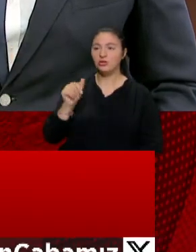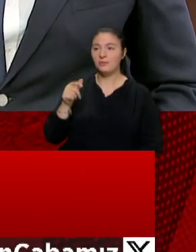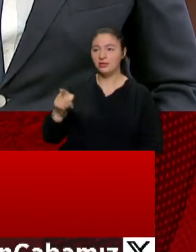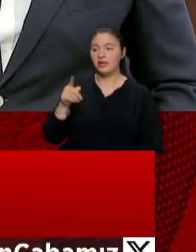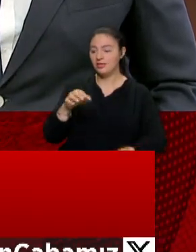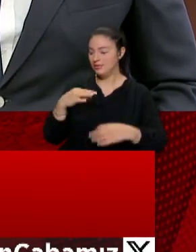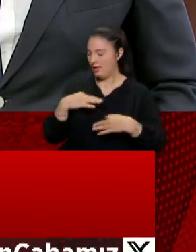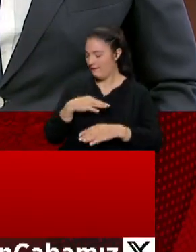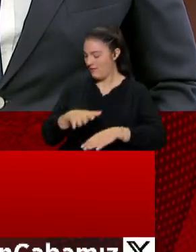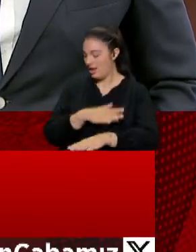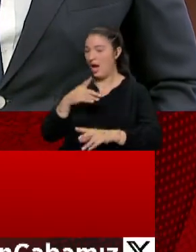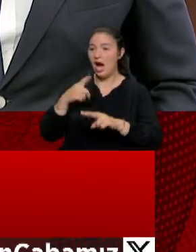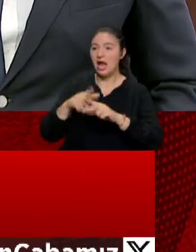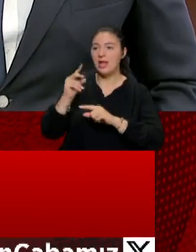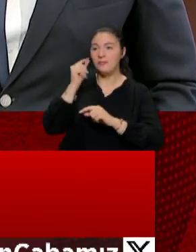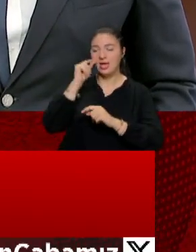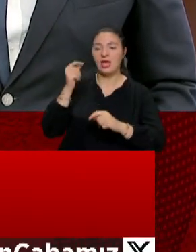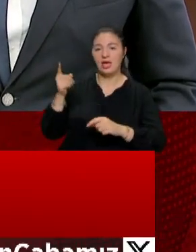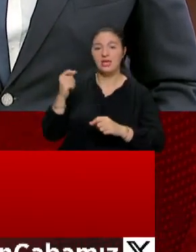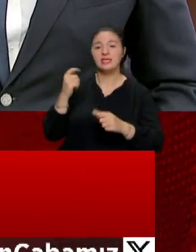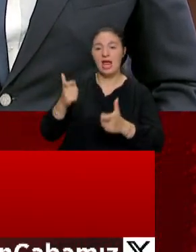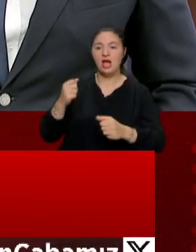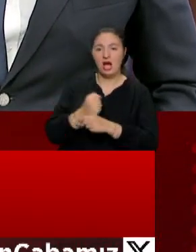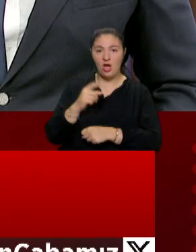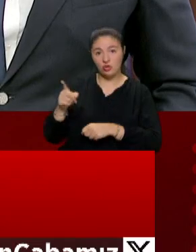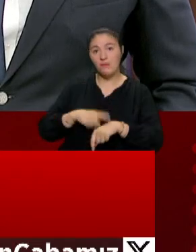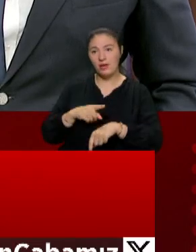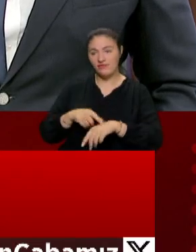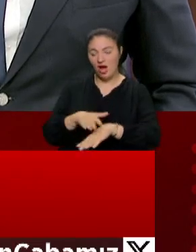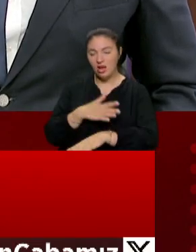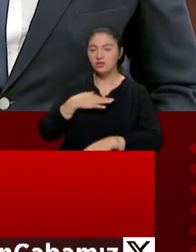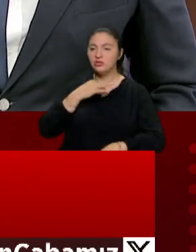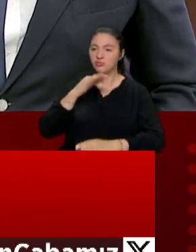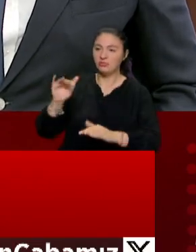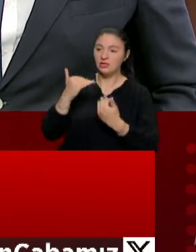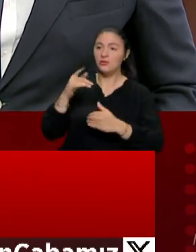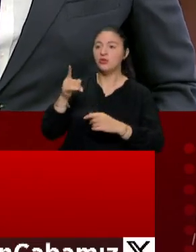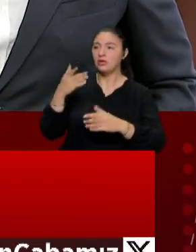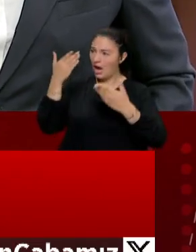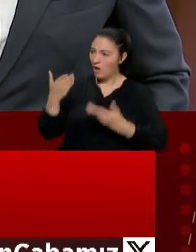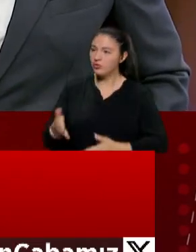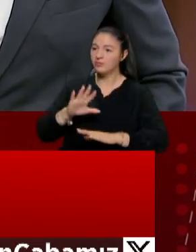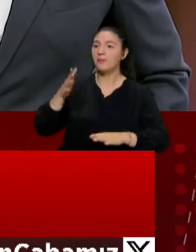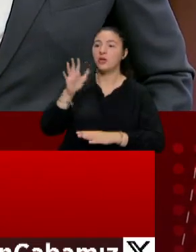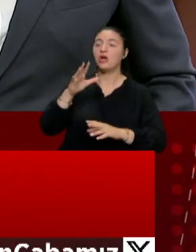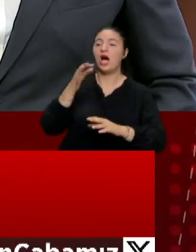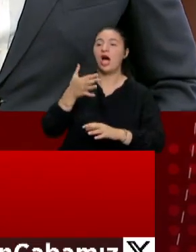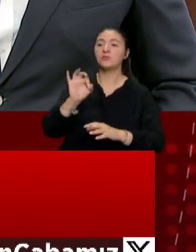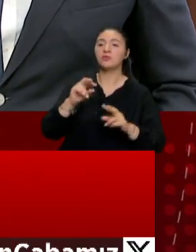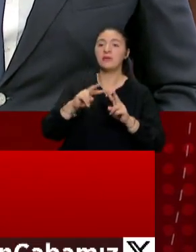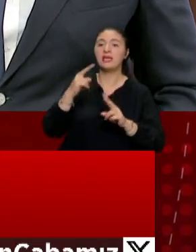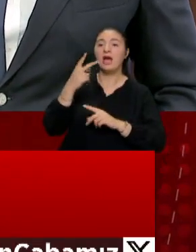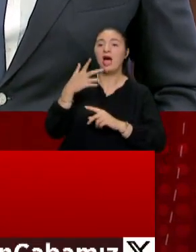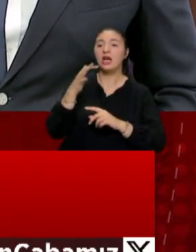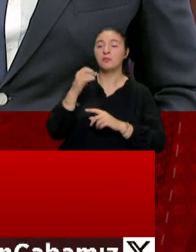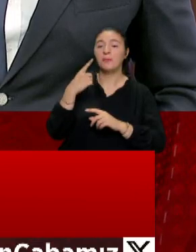Sayın valim Ali yerlikaya'ya teşekkür ediyorum ben bize destek verdi onu da ikna ederek başka altmış bin metrekarelik bir boş arazi